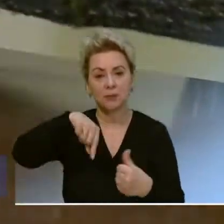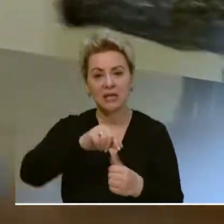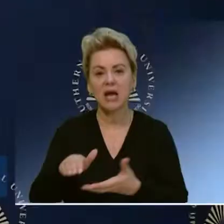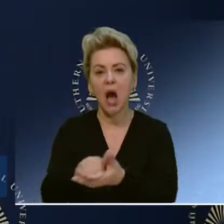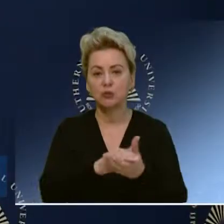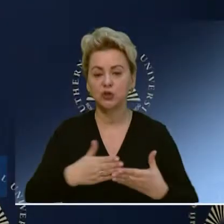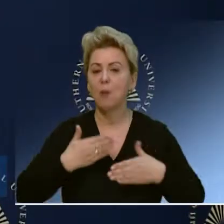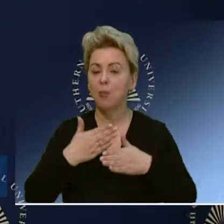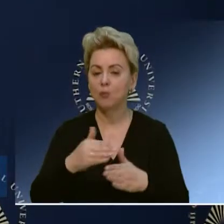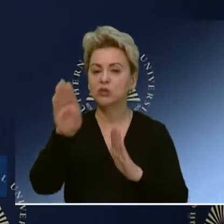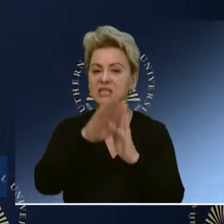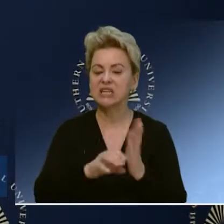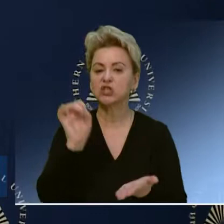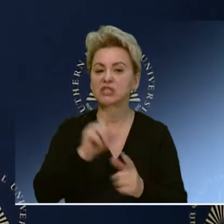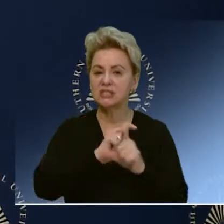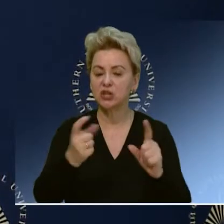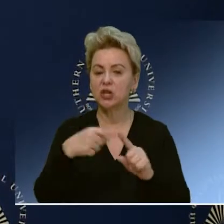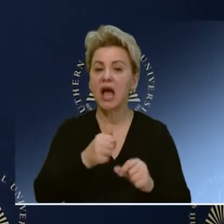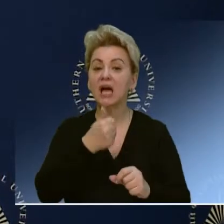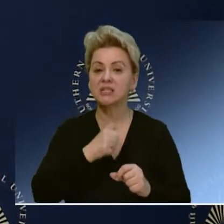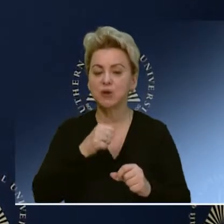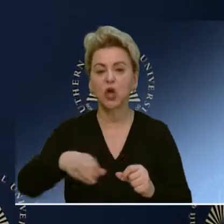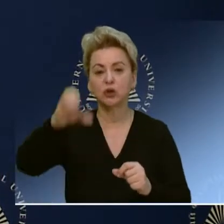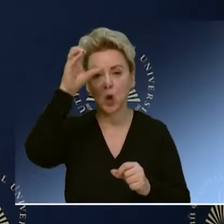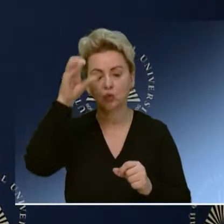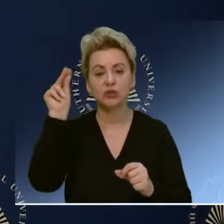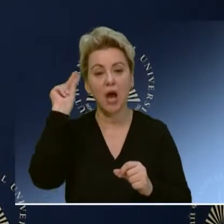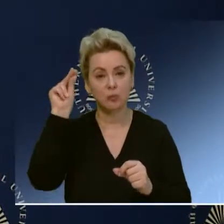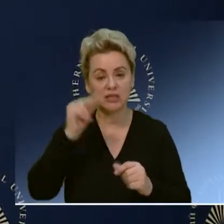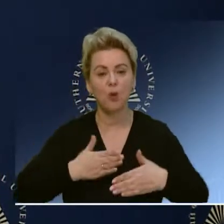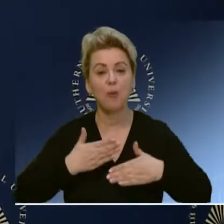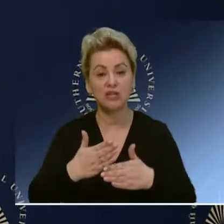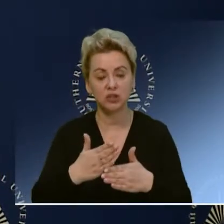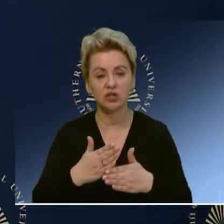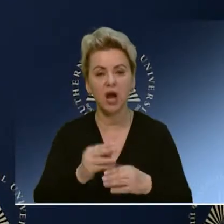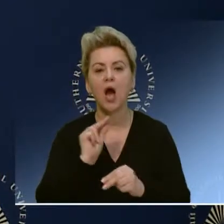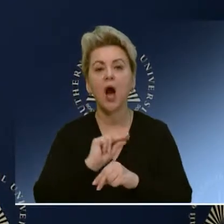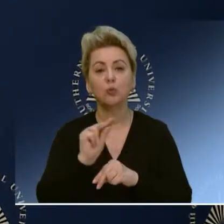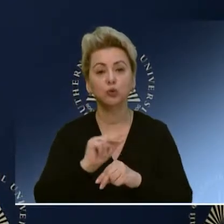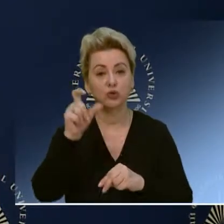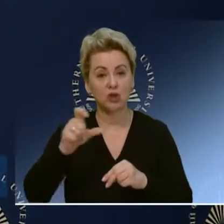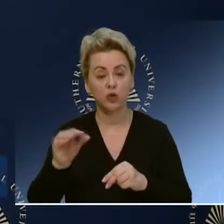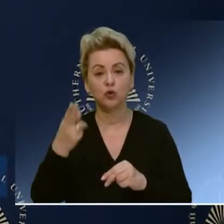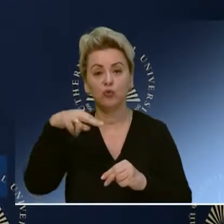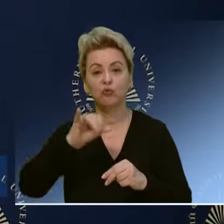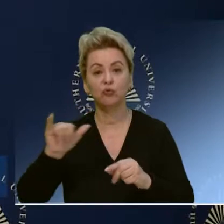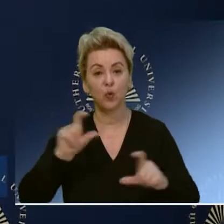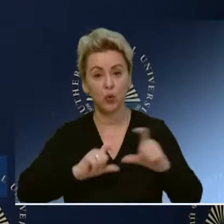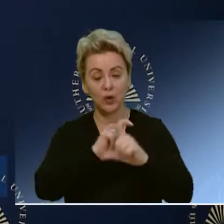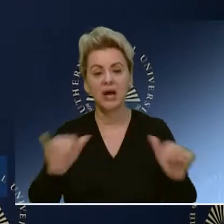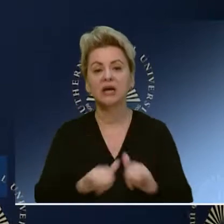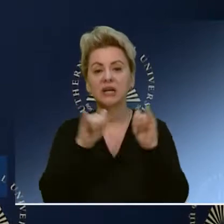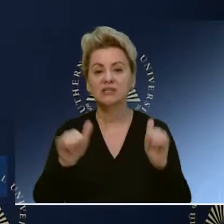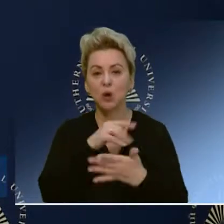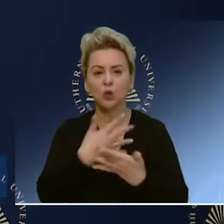община. Задача центра – это экспертно-научно-образовательная поддержка обучающихся в Южном федеральном университете,